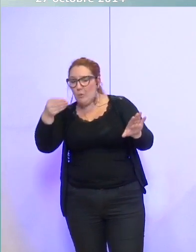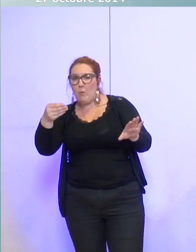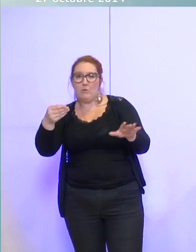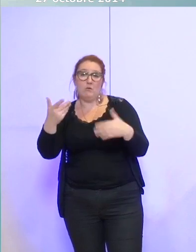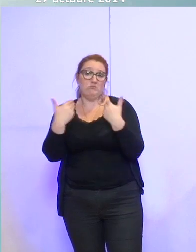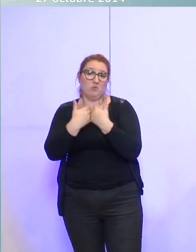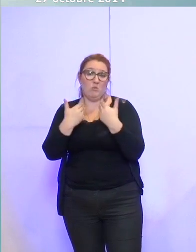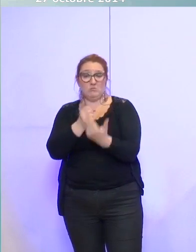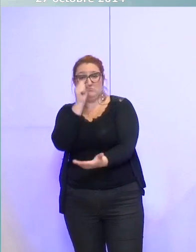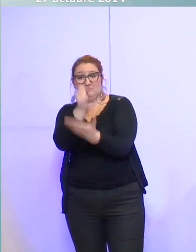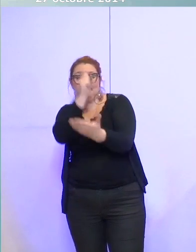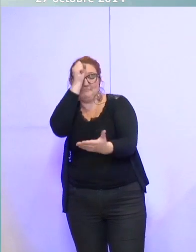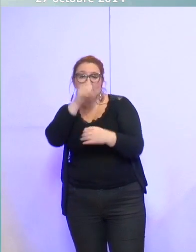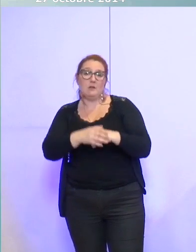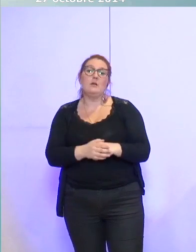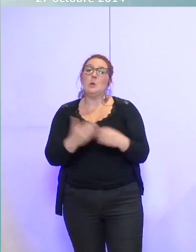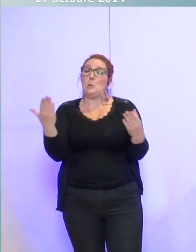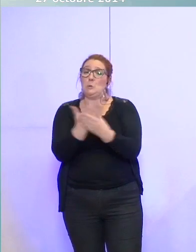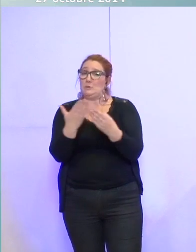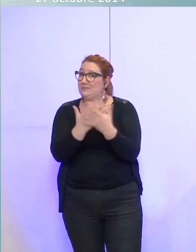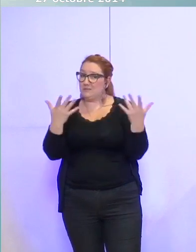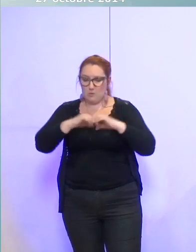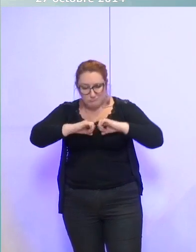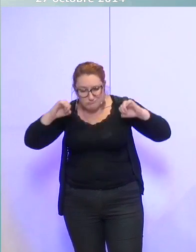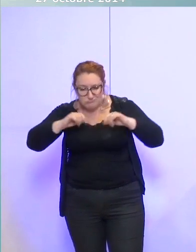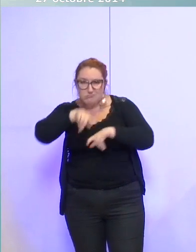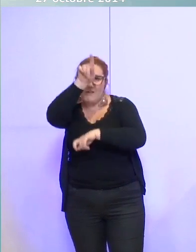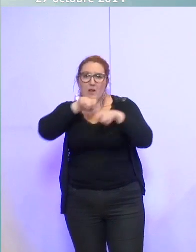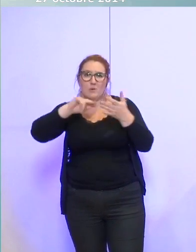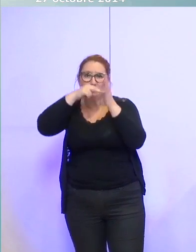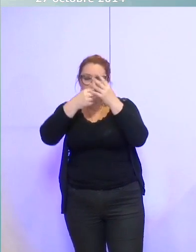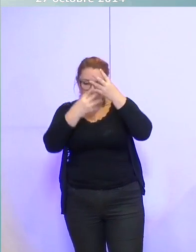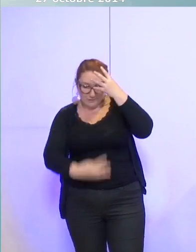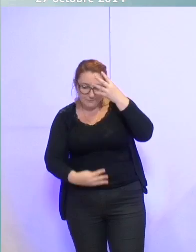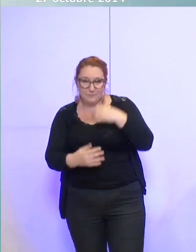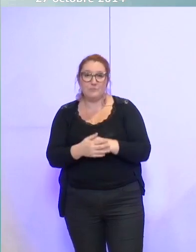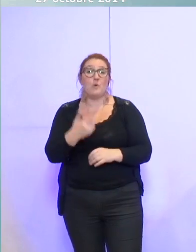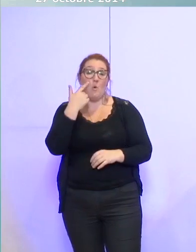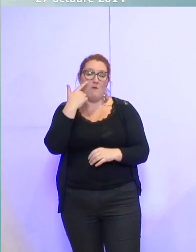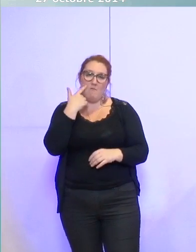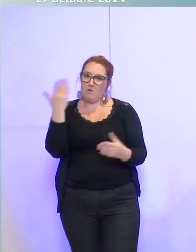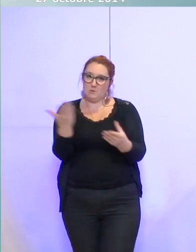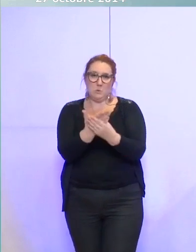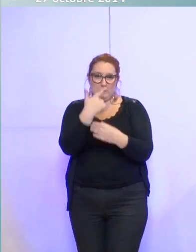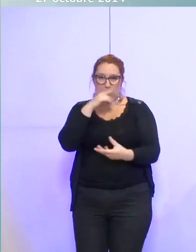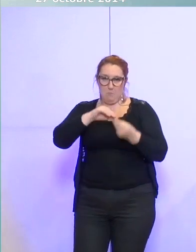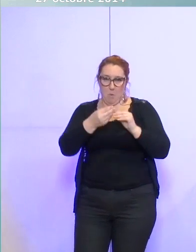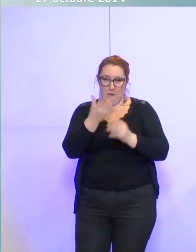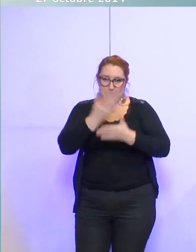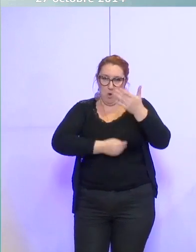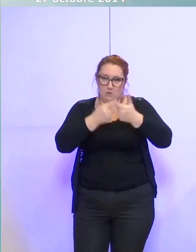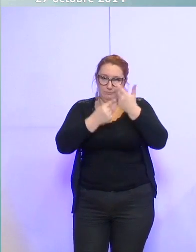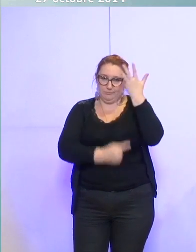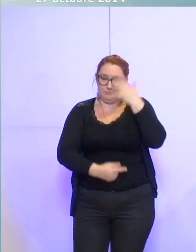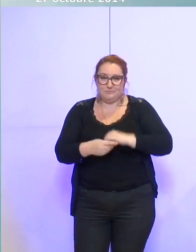éléments techniques d'évaluation, et on va voir des insuffisances de ce dossier. Le coût du démantèlement